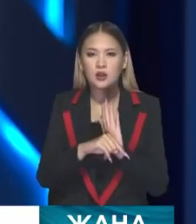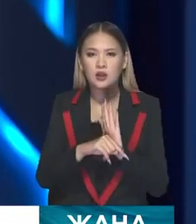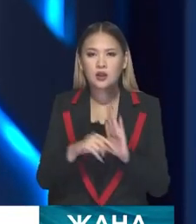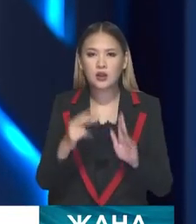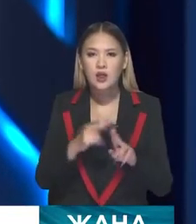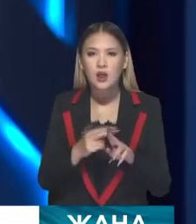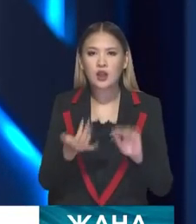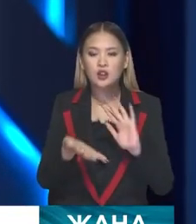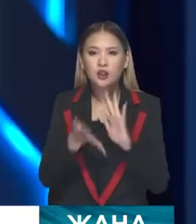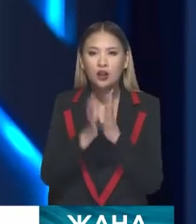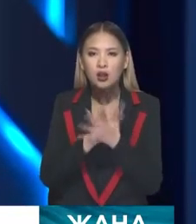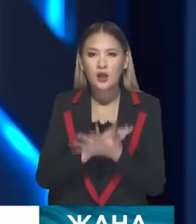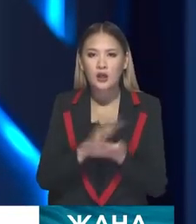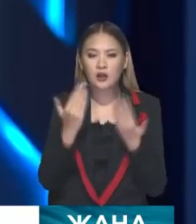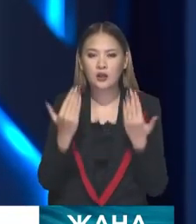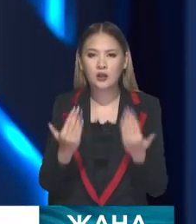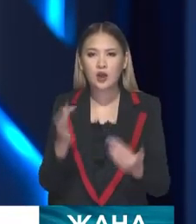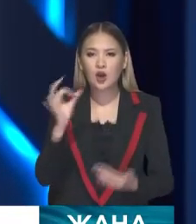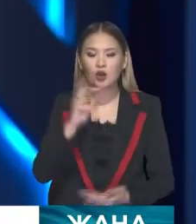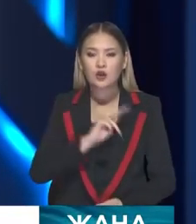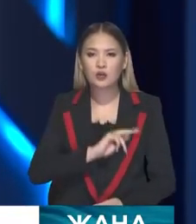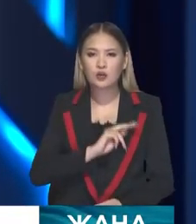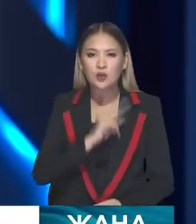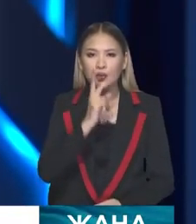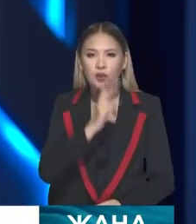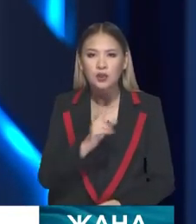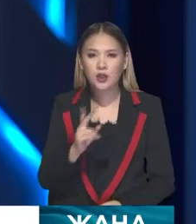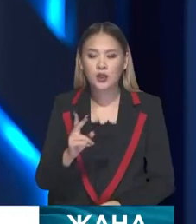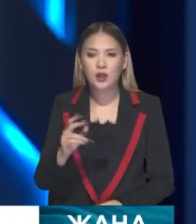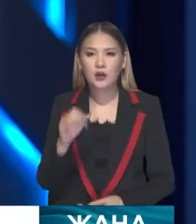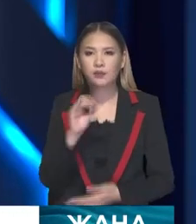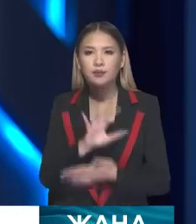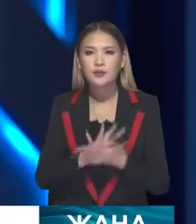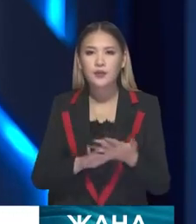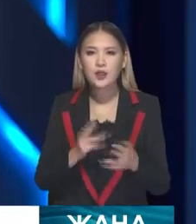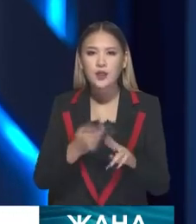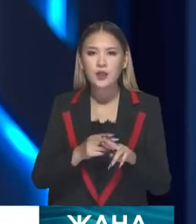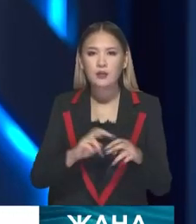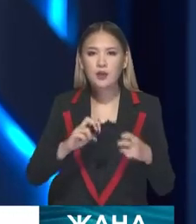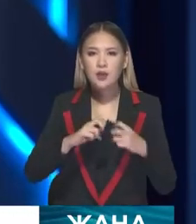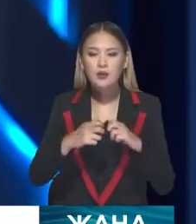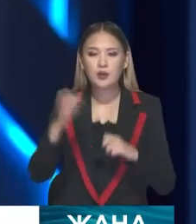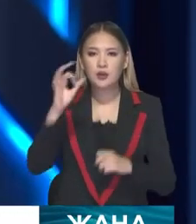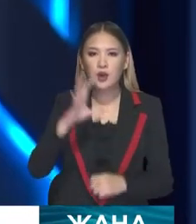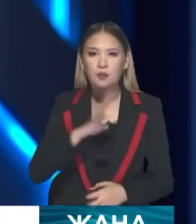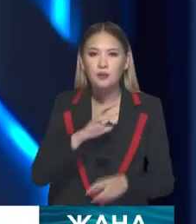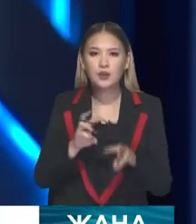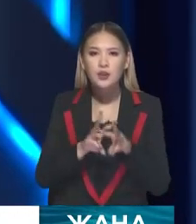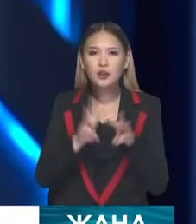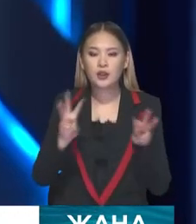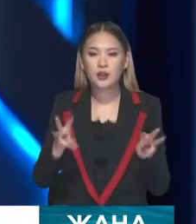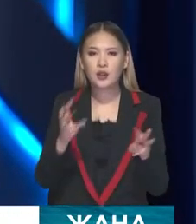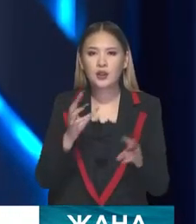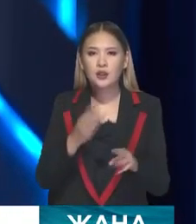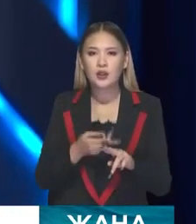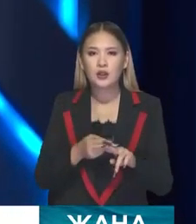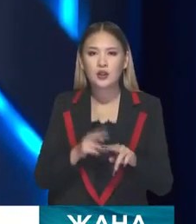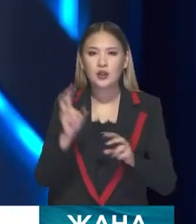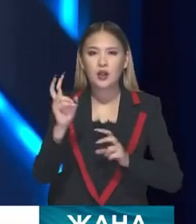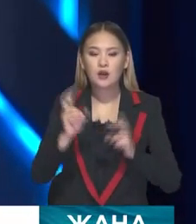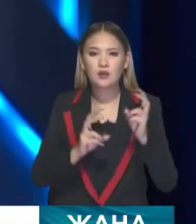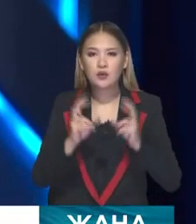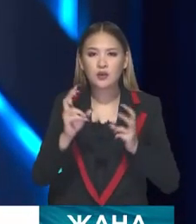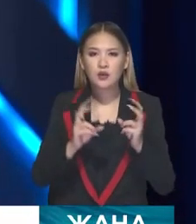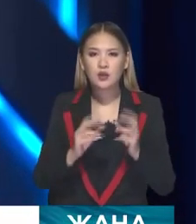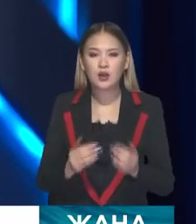қазір отменіп жатырмыз. Соны да жұмыс жасап жатырмыз. Одан кейінгі мәселе жаңа өткенде министр энергетики Ақтауда болғанда заводта